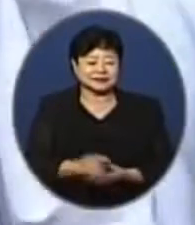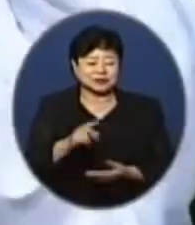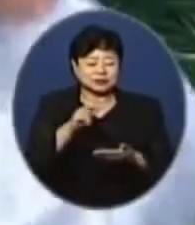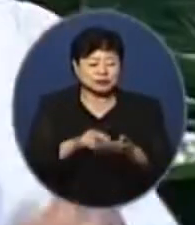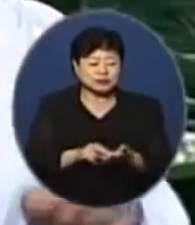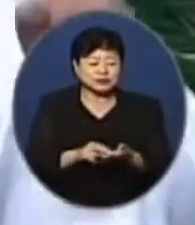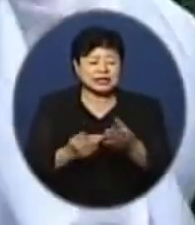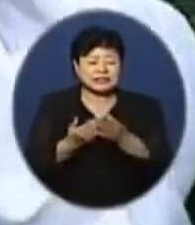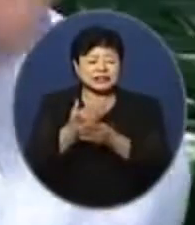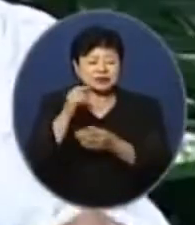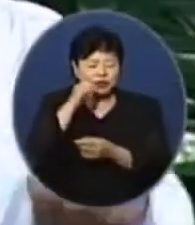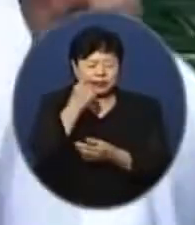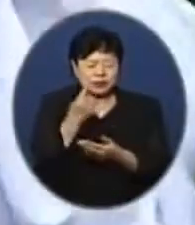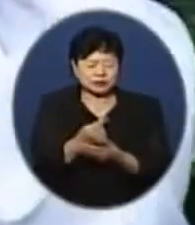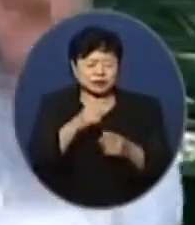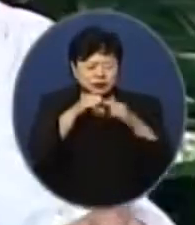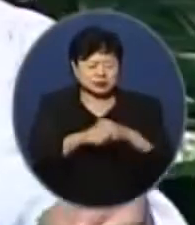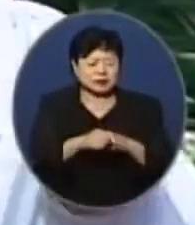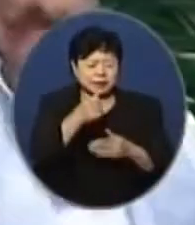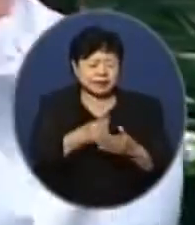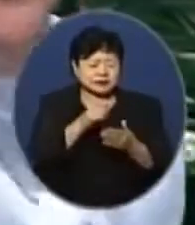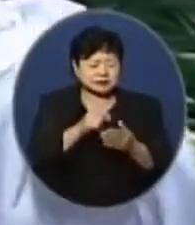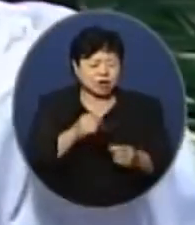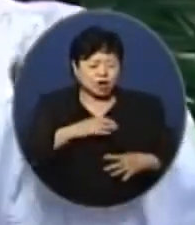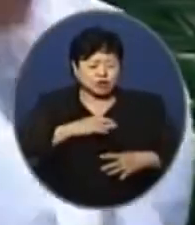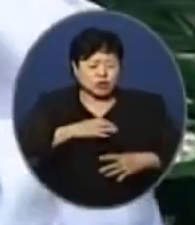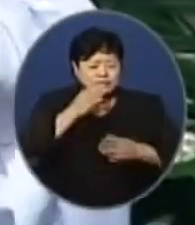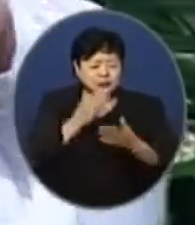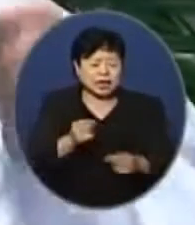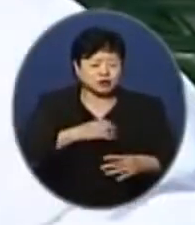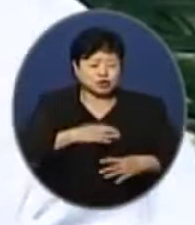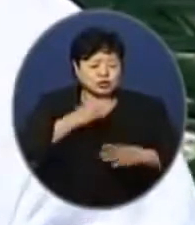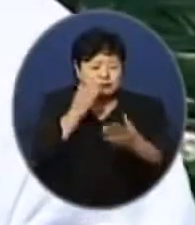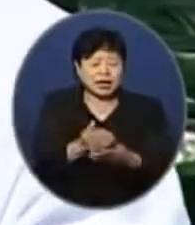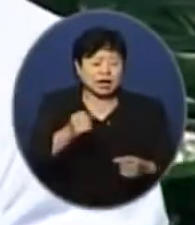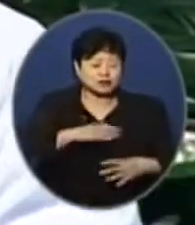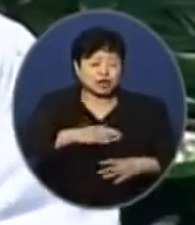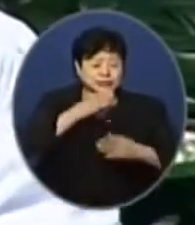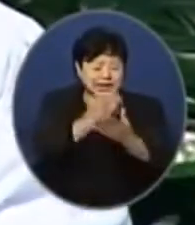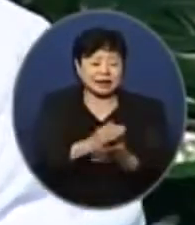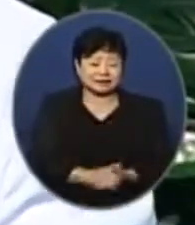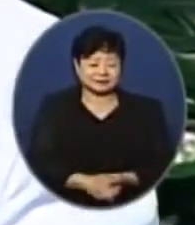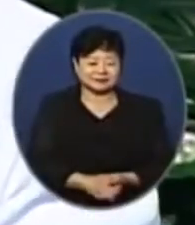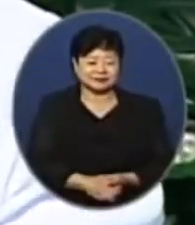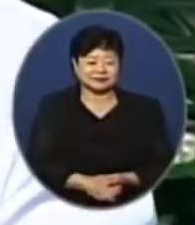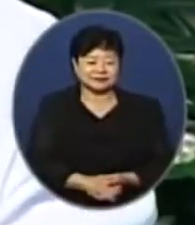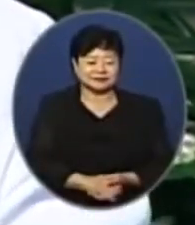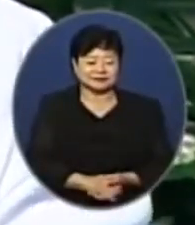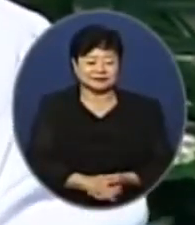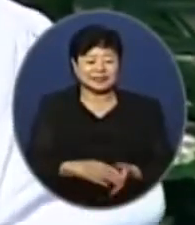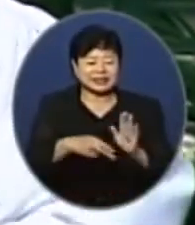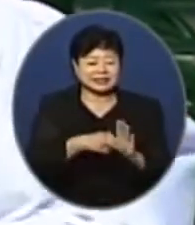어떤 문제가 다가와도, 어려움이 다가와도, 절망적인 상황이 다가와도 두려워하지 말라. 두려워하지 말라. 두려워하지 말라.